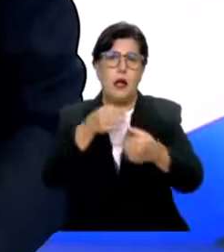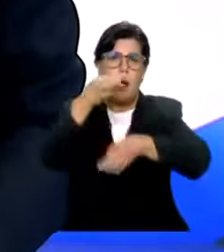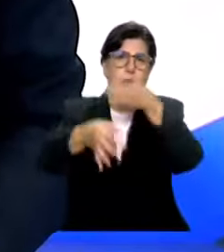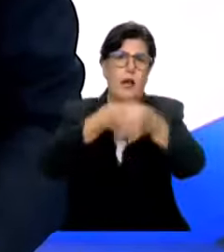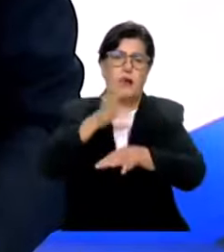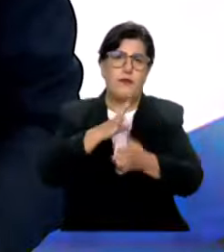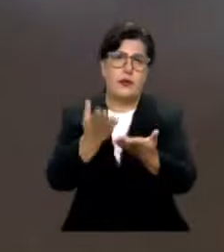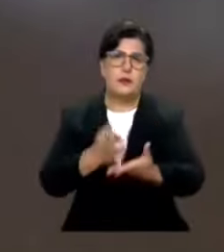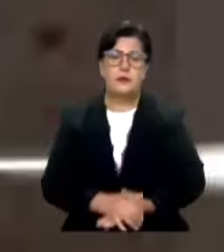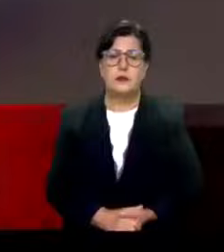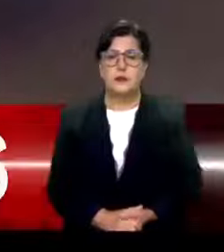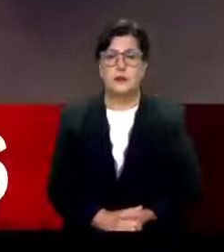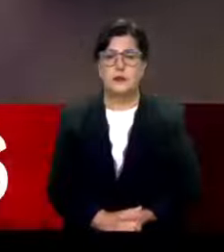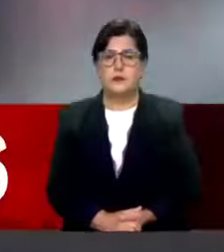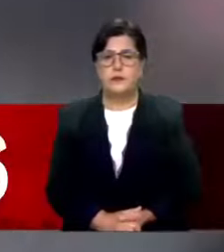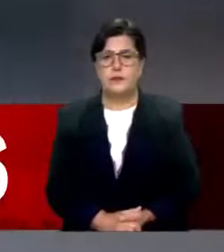efendim.